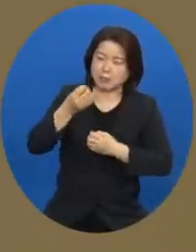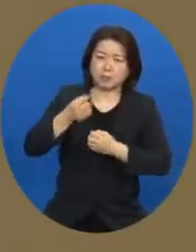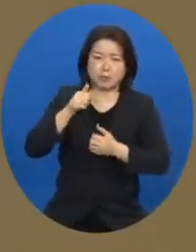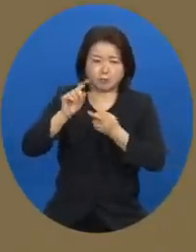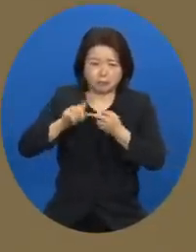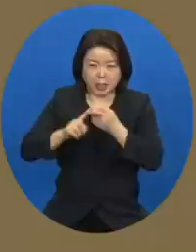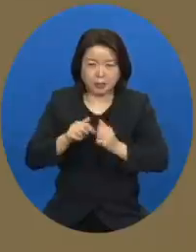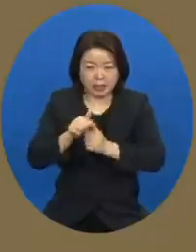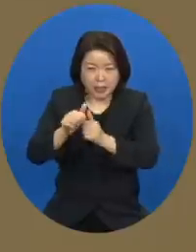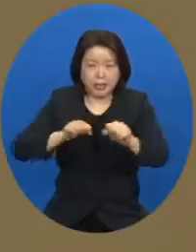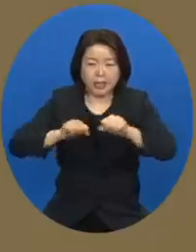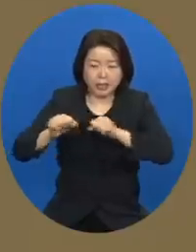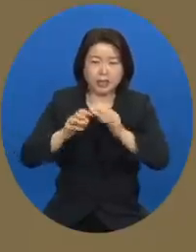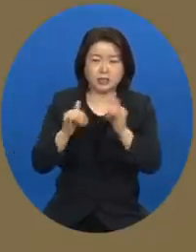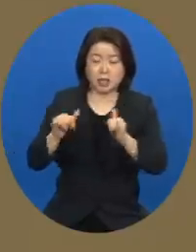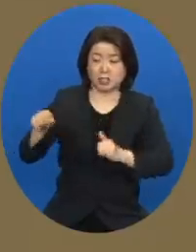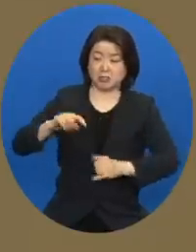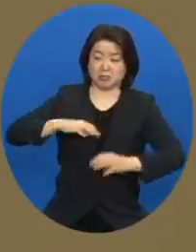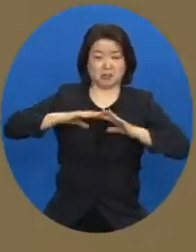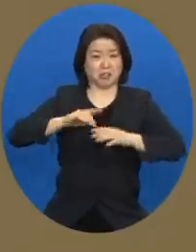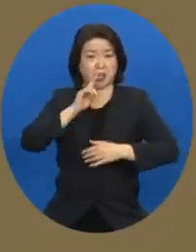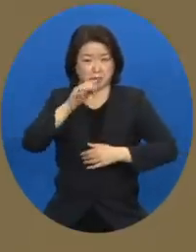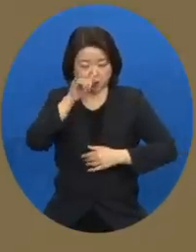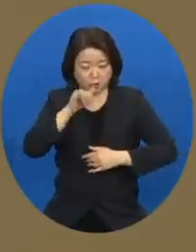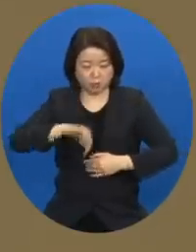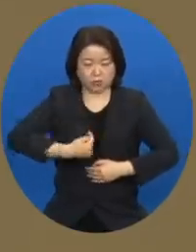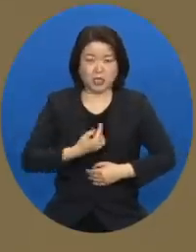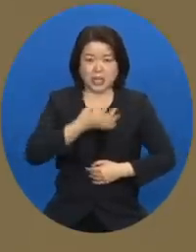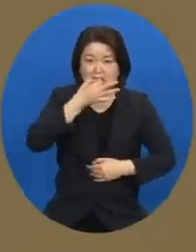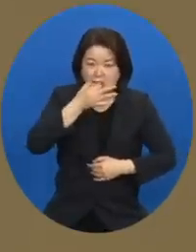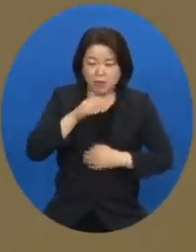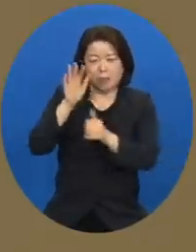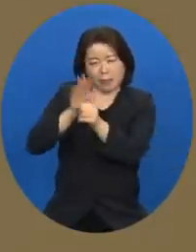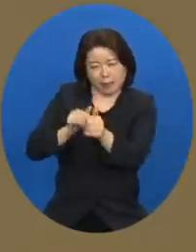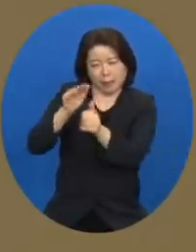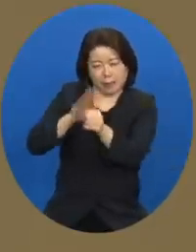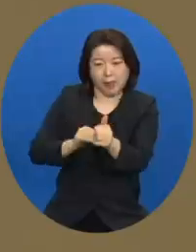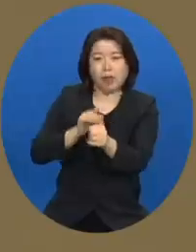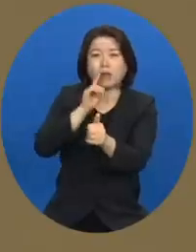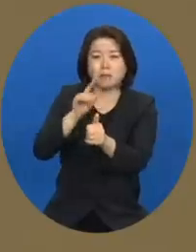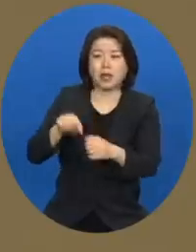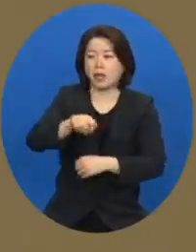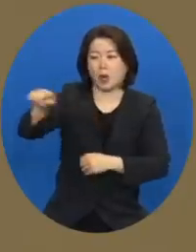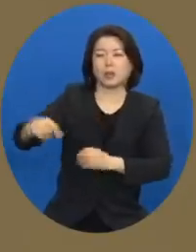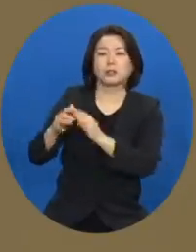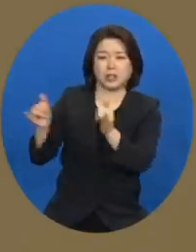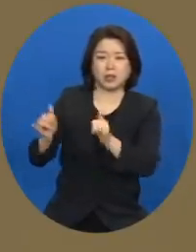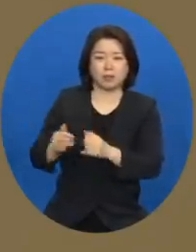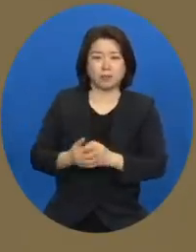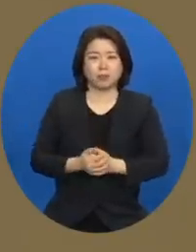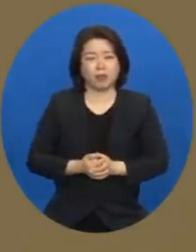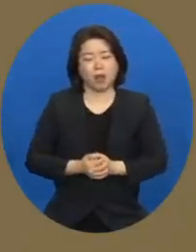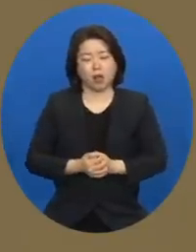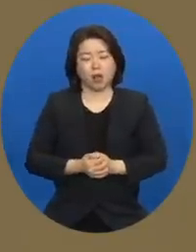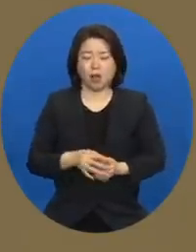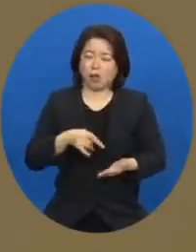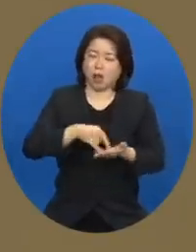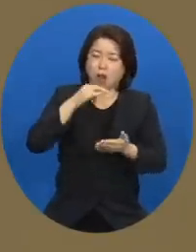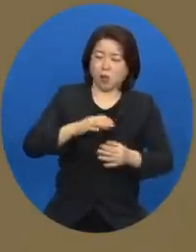입으로 자랑하는 말을 하며 이익을 위하여 아첨하느니라. 에녹이 얼마나